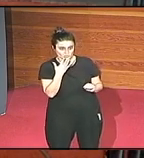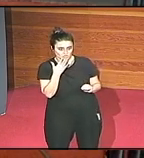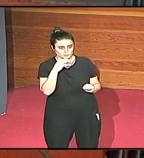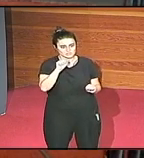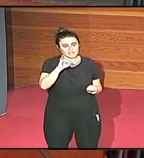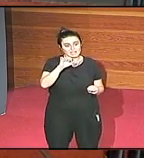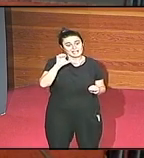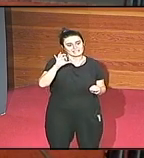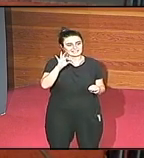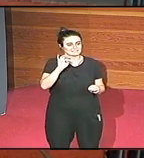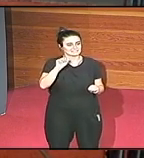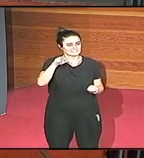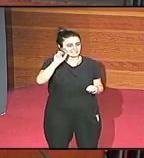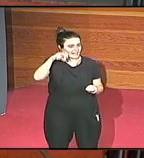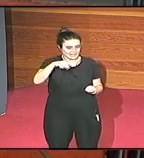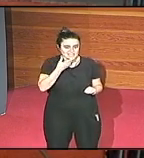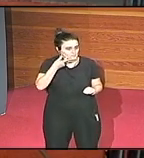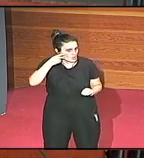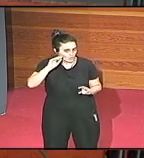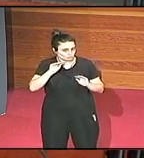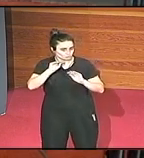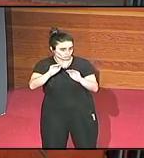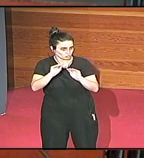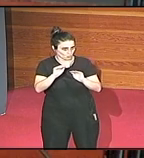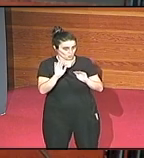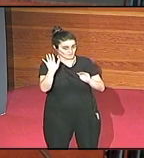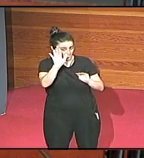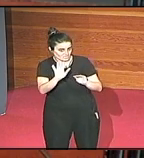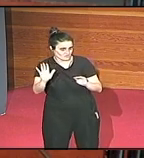jarraitu behar duzu, aiestaran egizaten duena. Baina ez dakit,